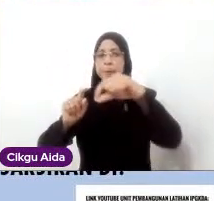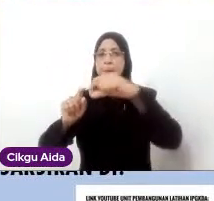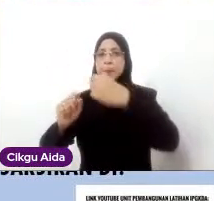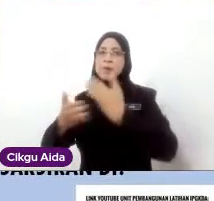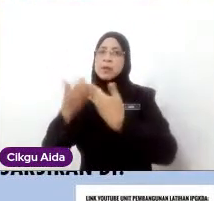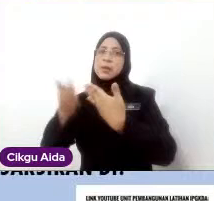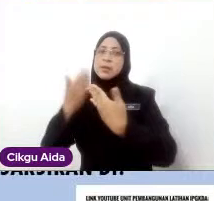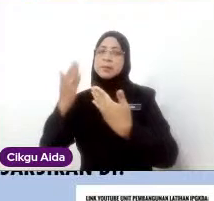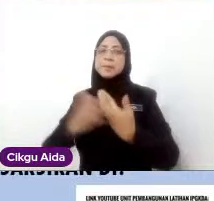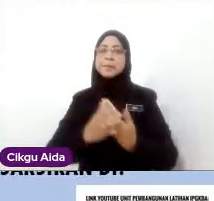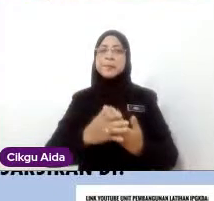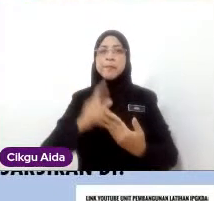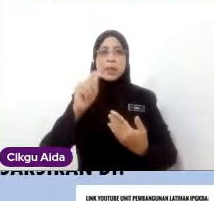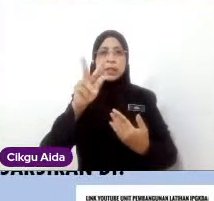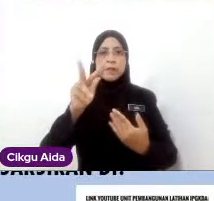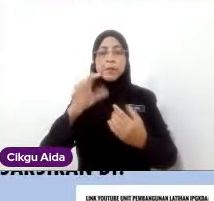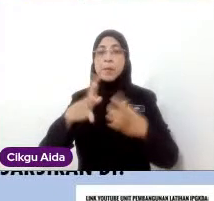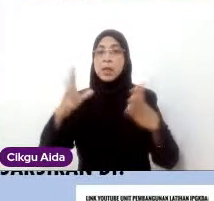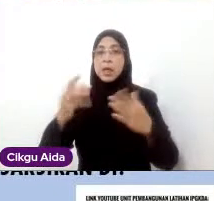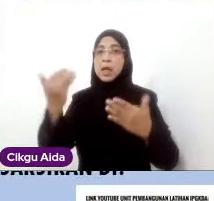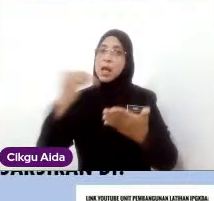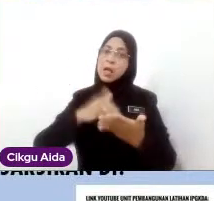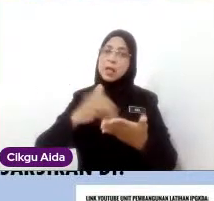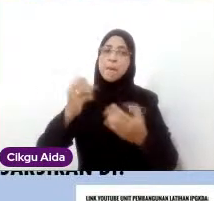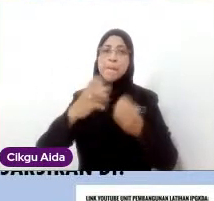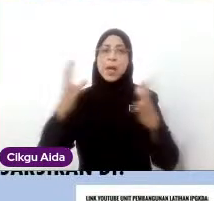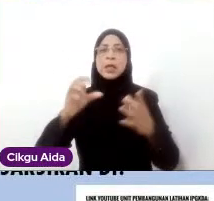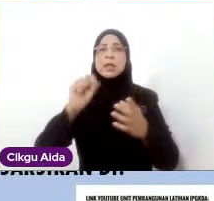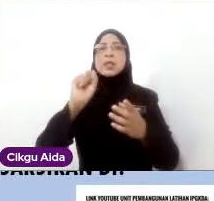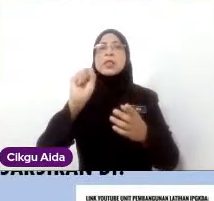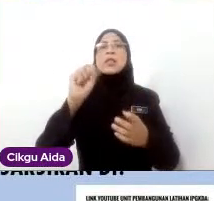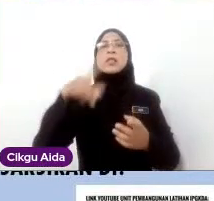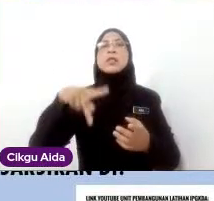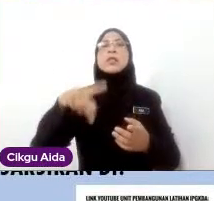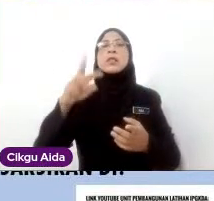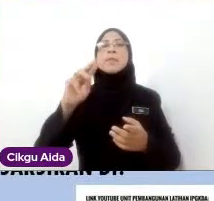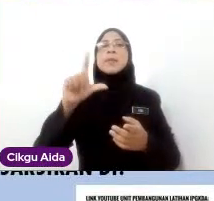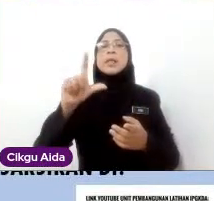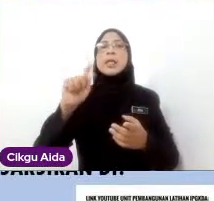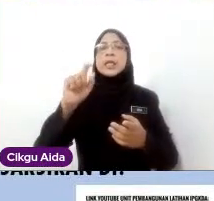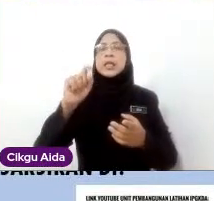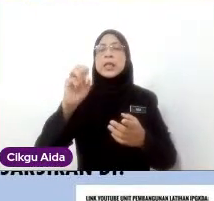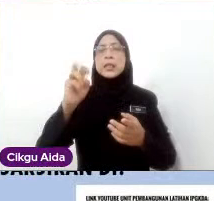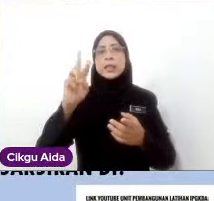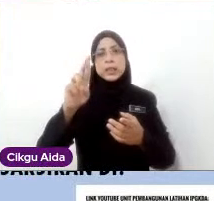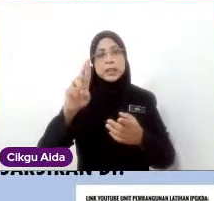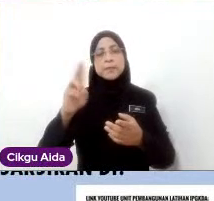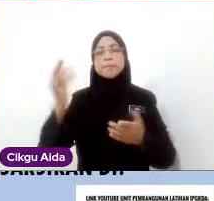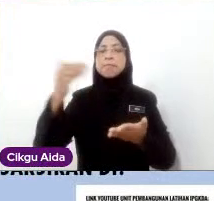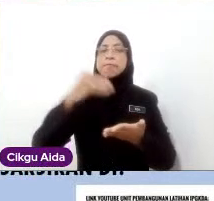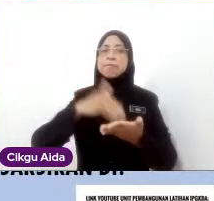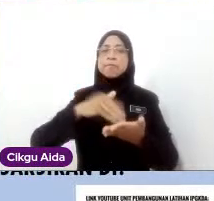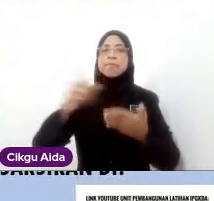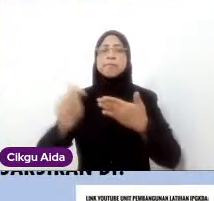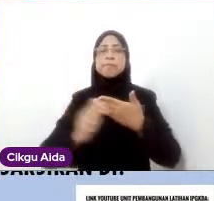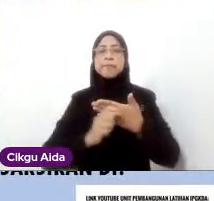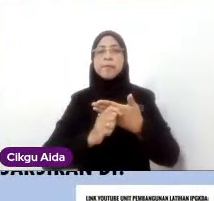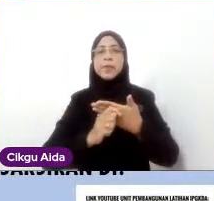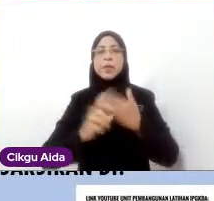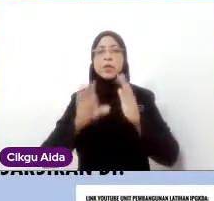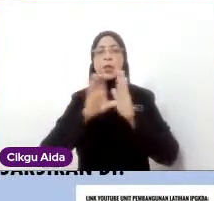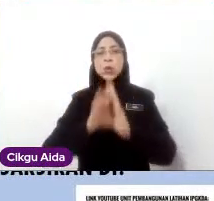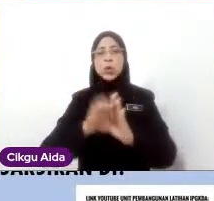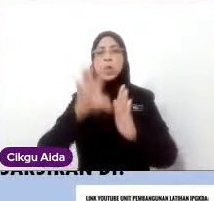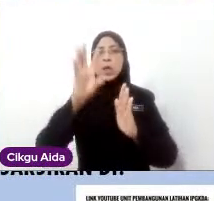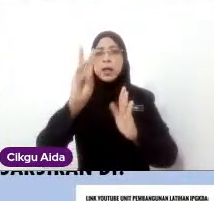saya lebih mengimpikan contohnya satu bilik tu ada, contohnya satu bilik tu ada, kalau kita nak untuk enam student, jadi satu